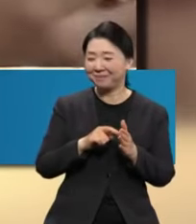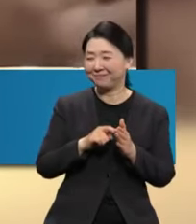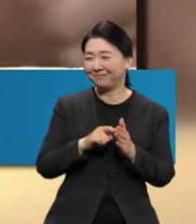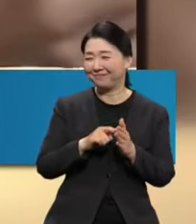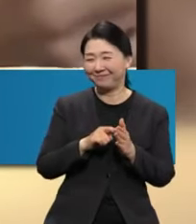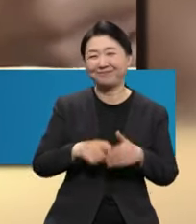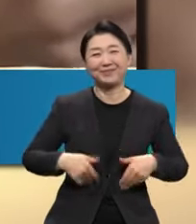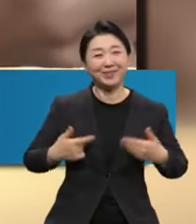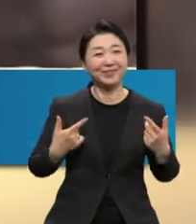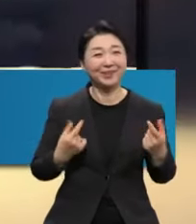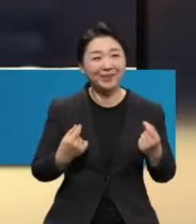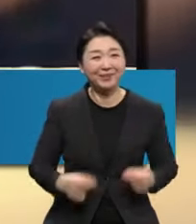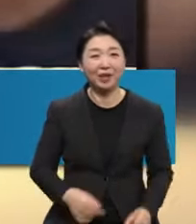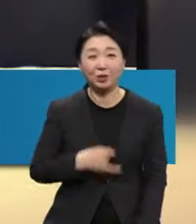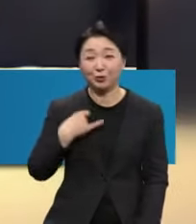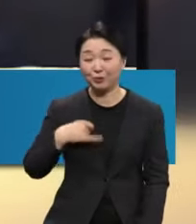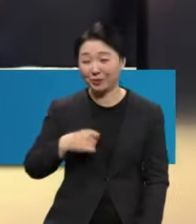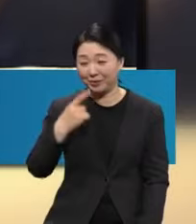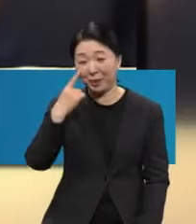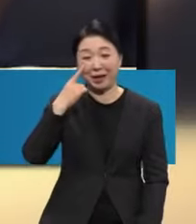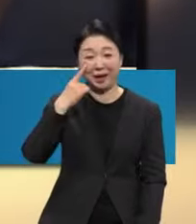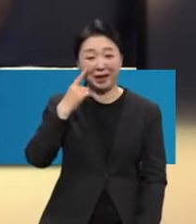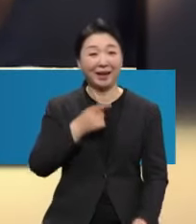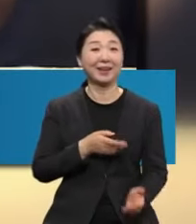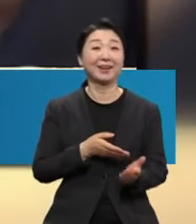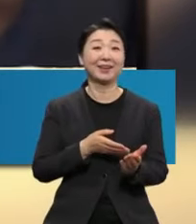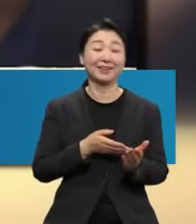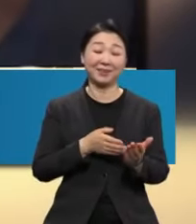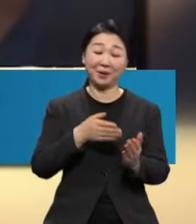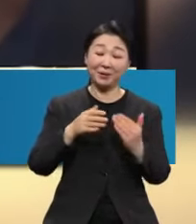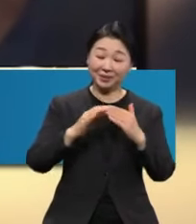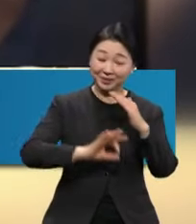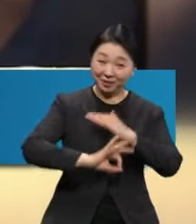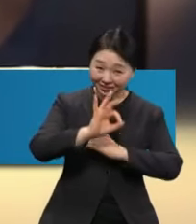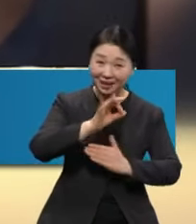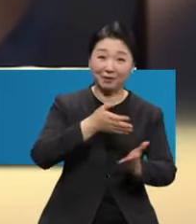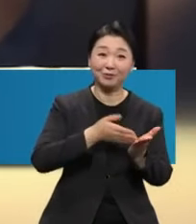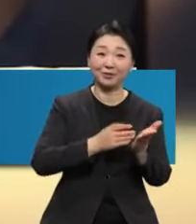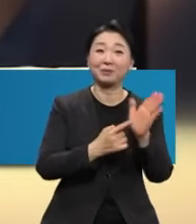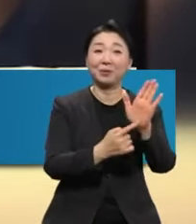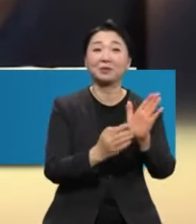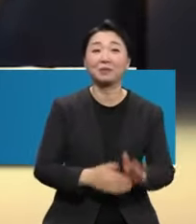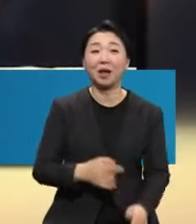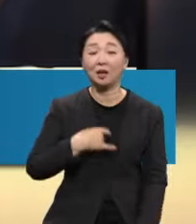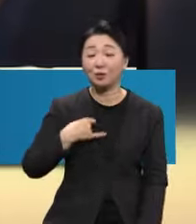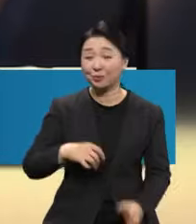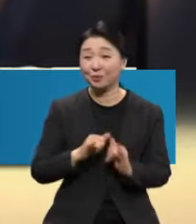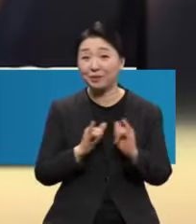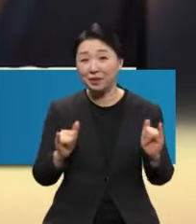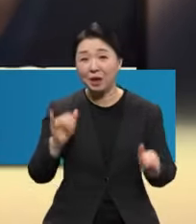보이는데요. 중국에서 크게 화제가 된 이 영상 뉴스로도 알려졌습니다. 중국 누리꾼들은